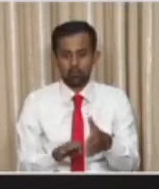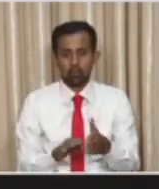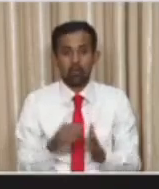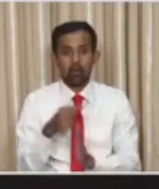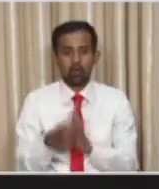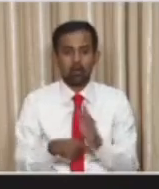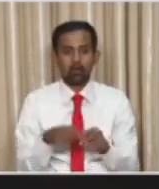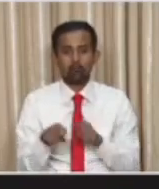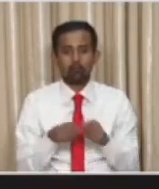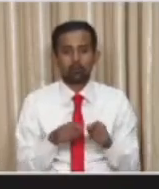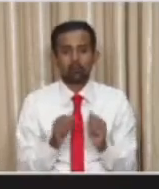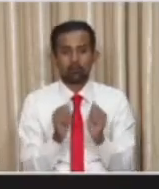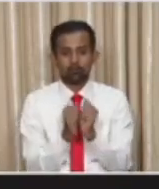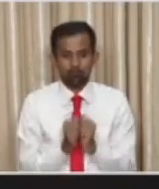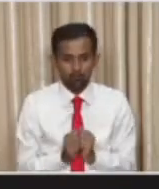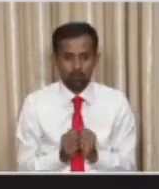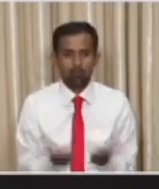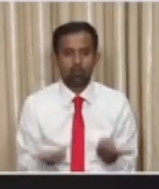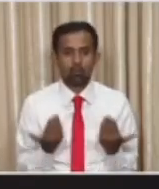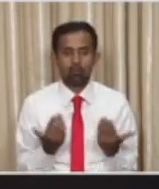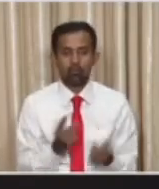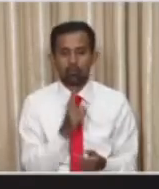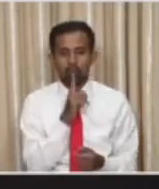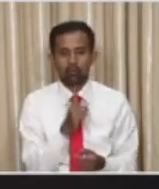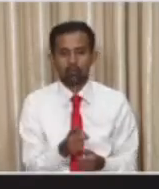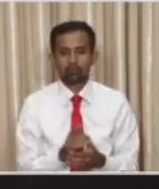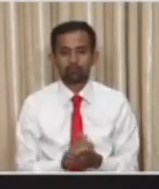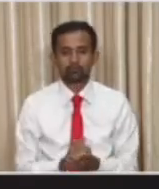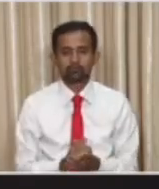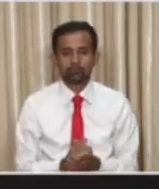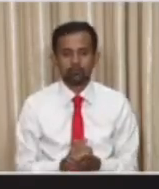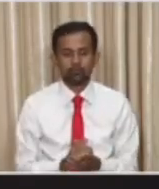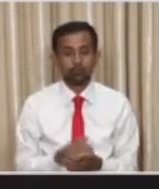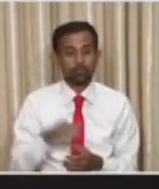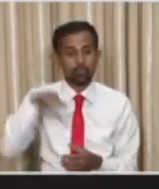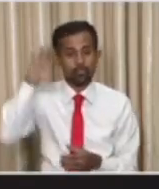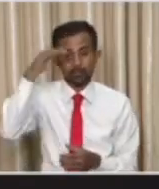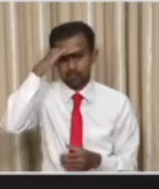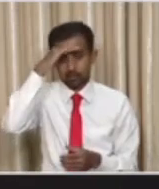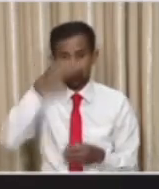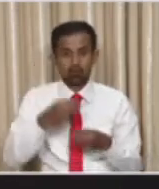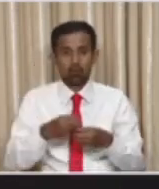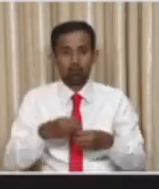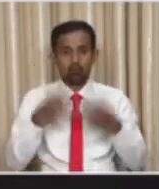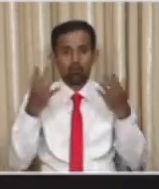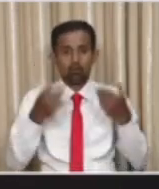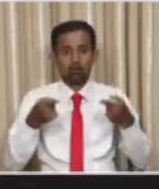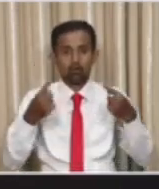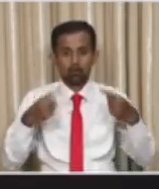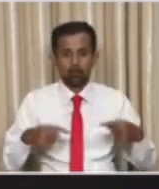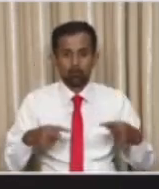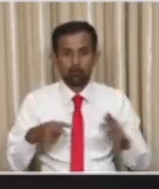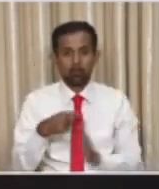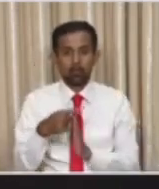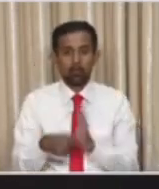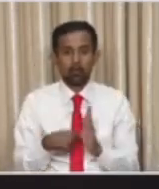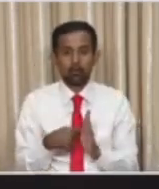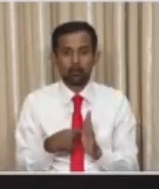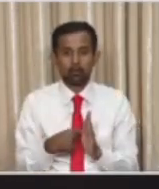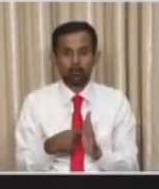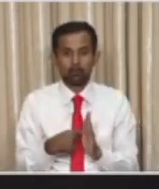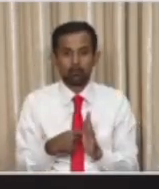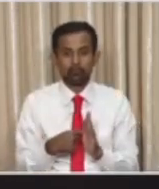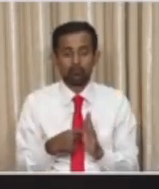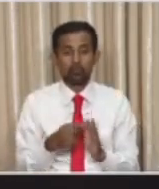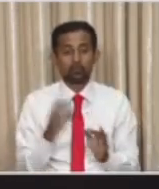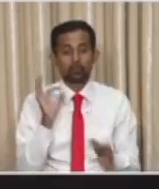රටක් හැටියට අපි කටයුතු කරන්න ඕනේ කියලා අපි විශ්වාස කරනවා ගරු සභාපතිතුමනි. එදා පාස්කු ඉරිදින ත්‍රස්ත ප්‍රහාරයෙන් පස්සේ මේ රටේ gini